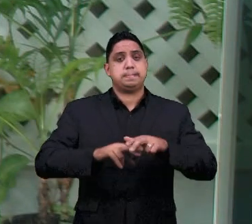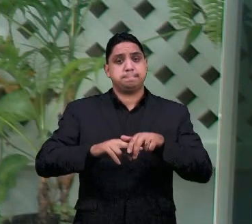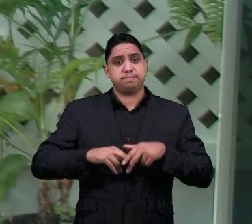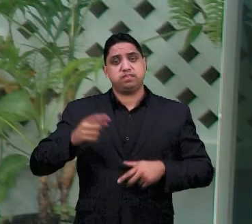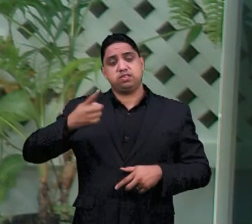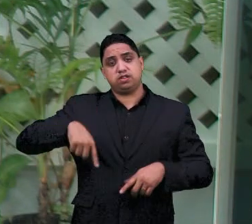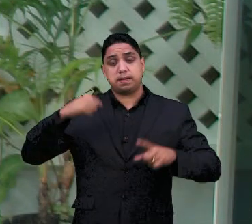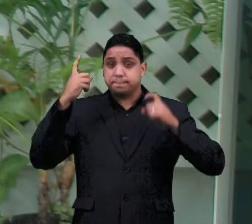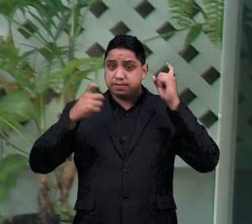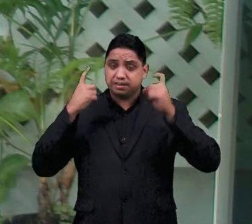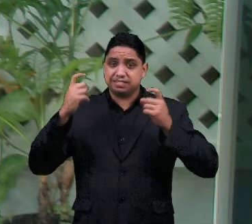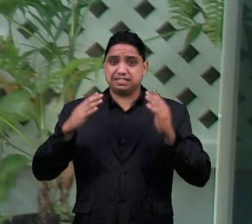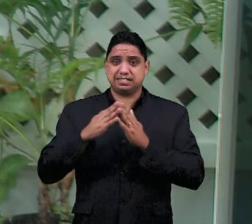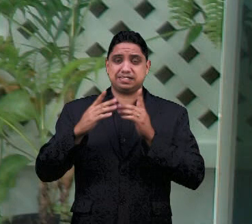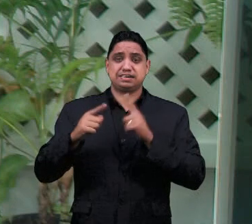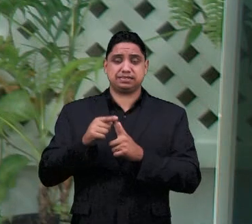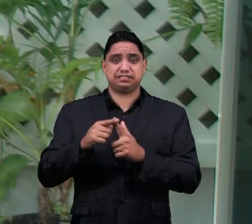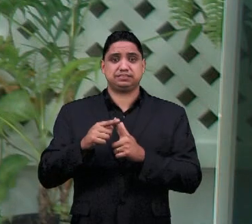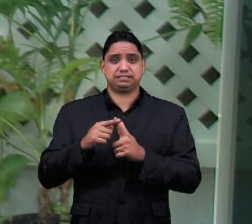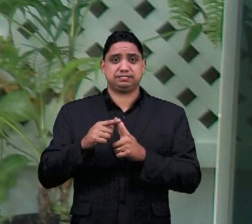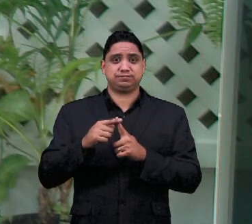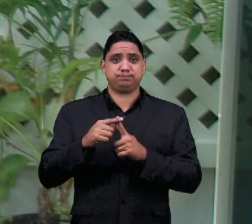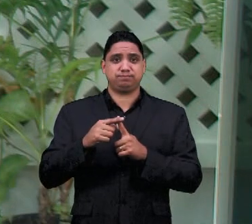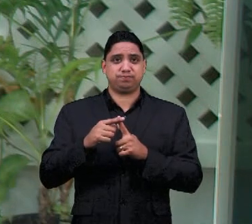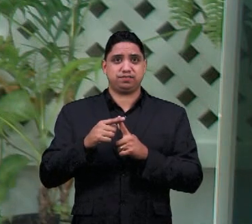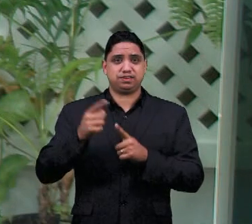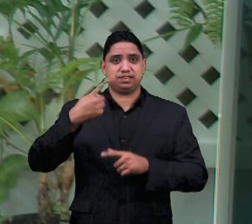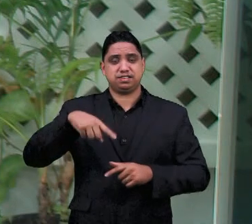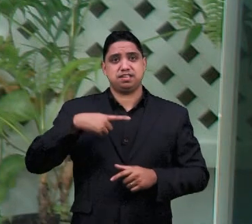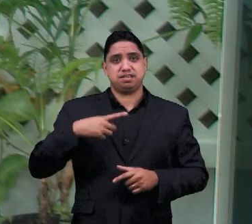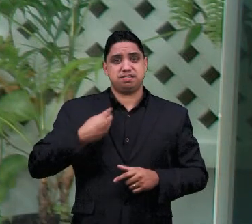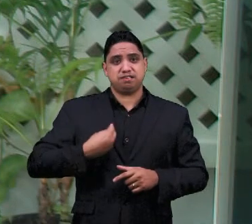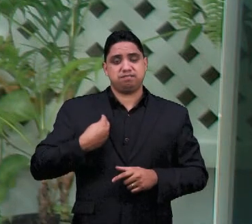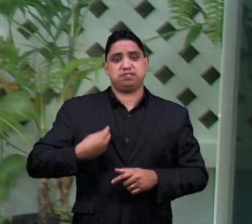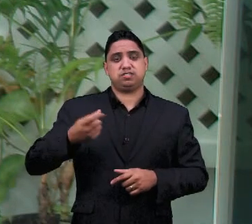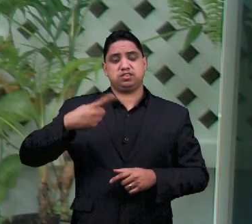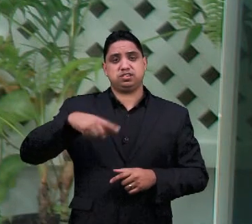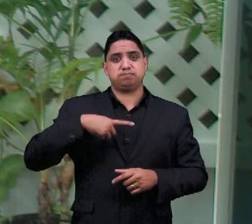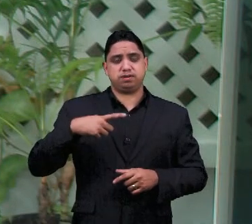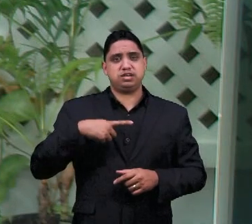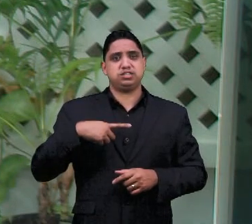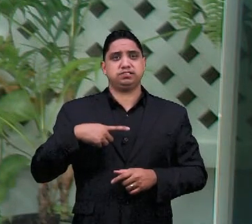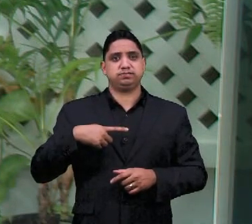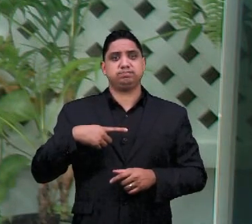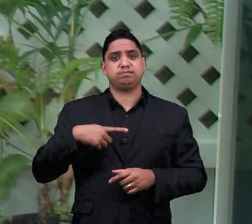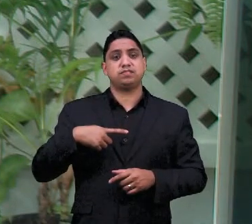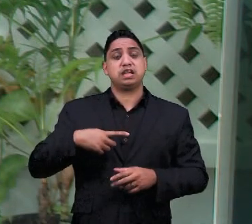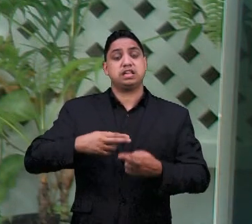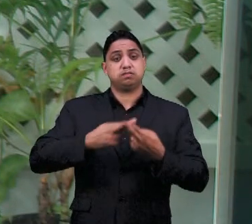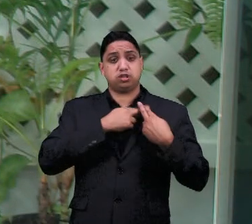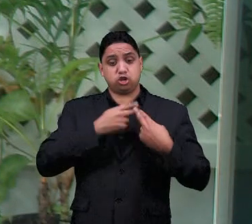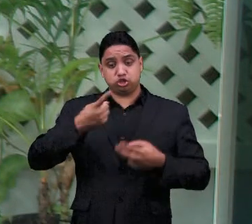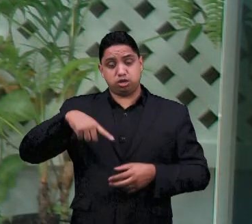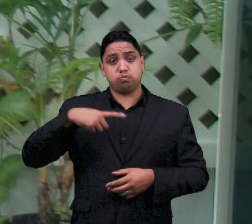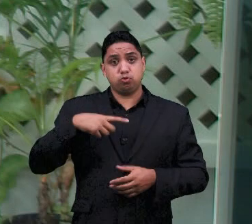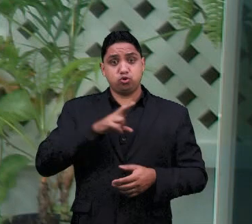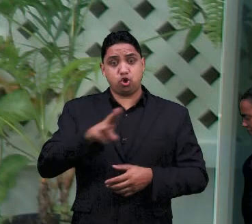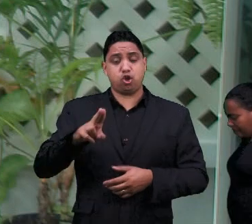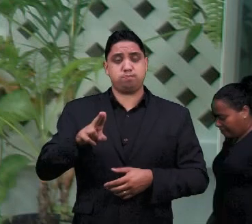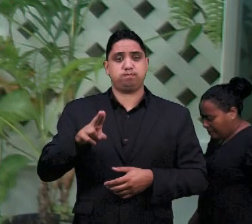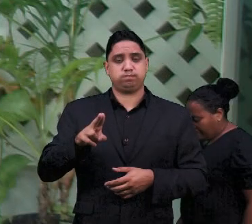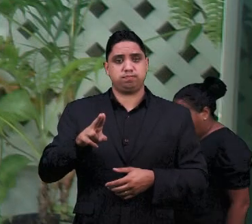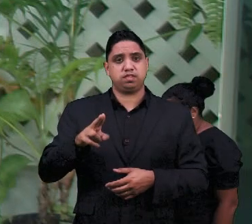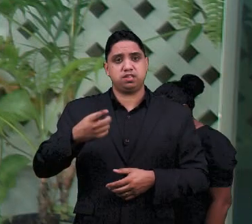celui qui a fait toutes choses, est pour l'éternité. En commençant donc notre préoccupation comme Église, nous